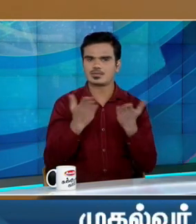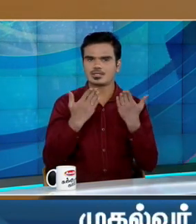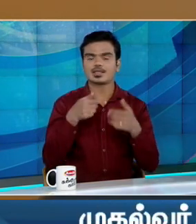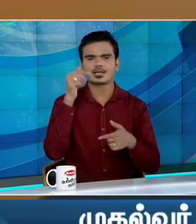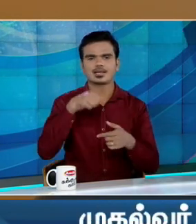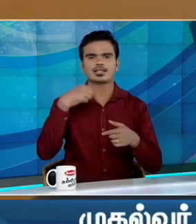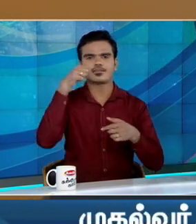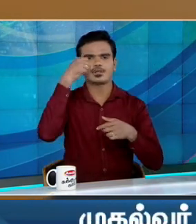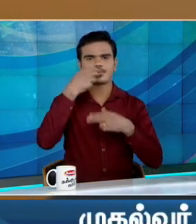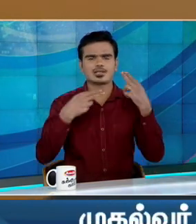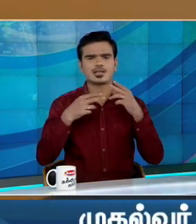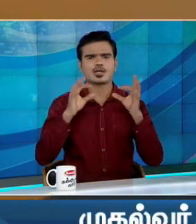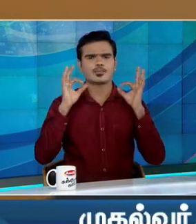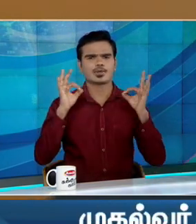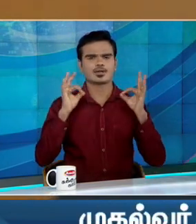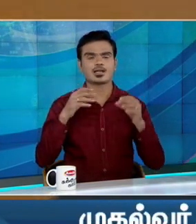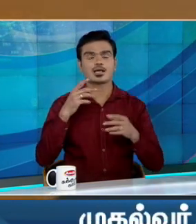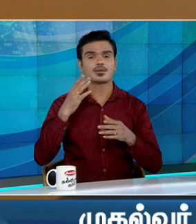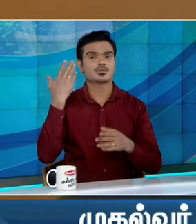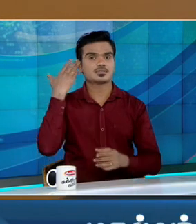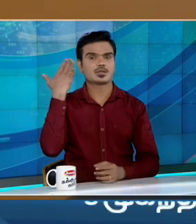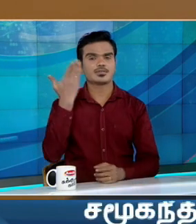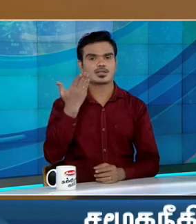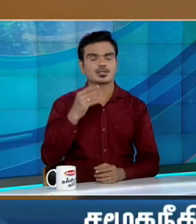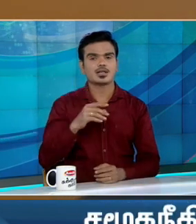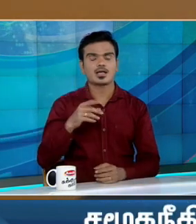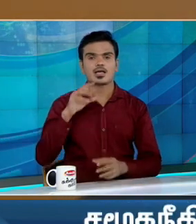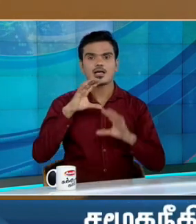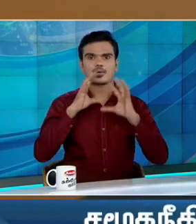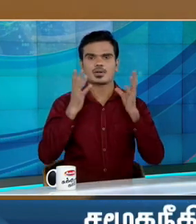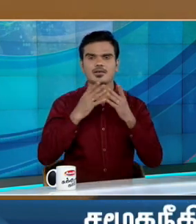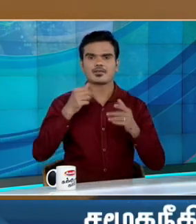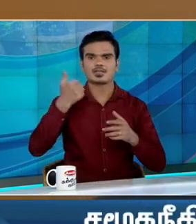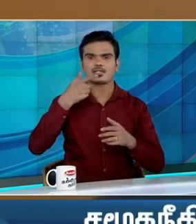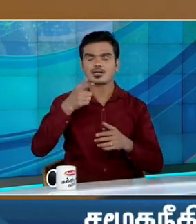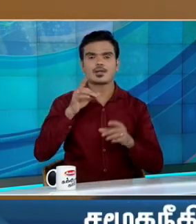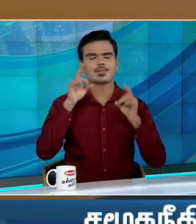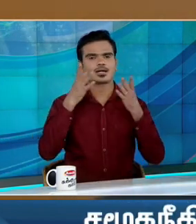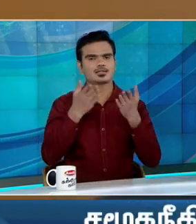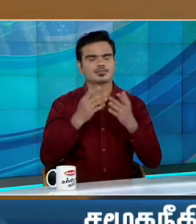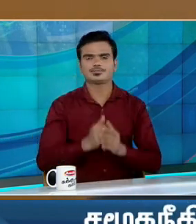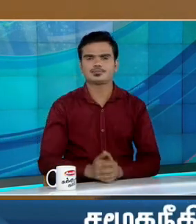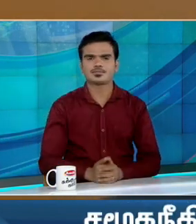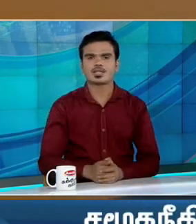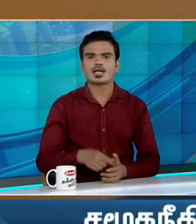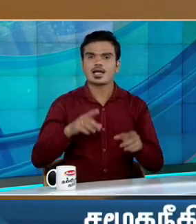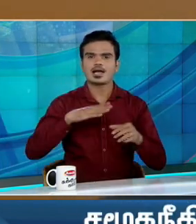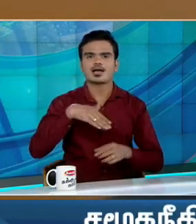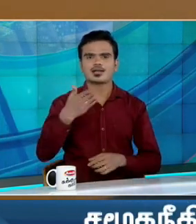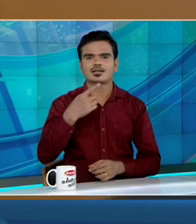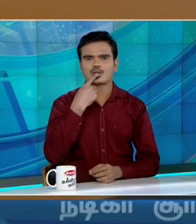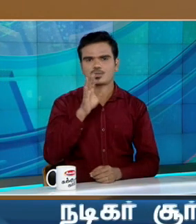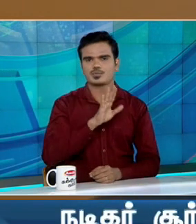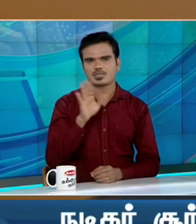அந்த படத்துக்கு மிகப்பெரிய ஜாம்பவான்கள் கலை உலக வித்தகர்கள் பாராட்டு தெரிவிச்சிட்டாங்க. அதை தாண்டி நான் ஒன்றும்